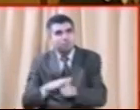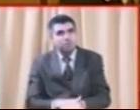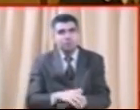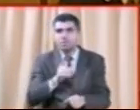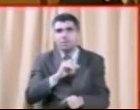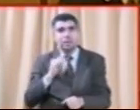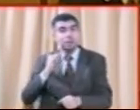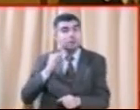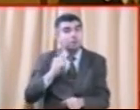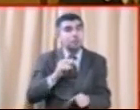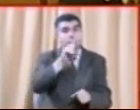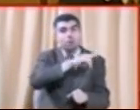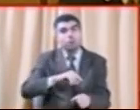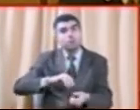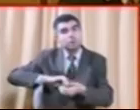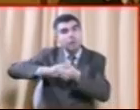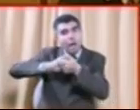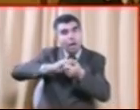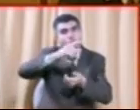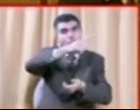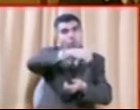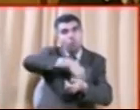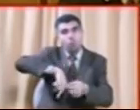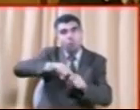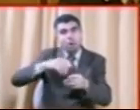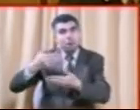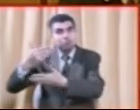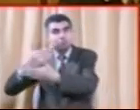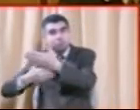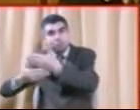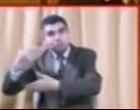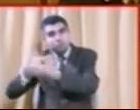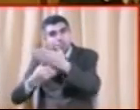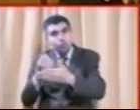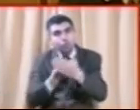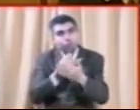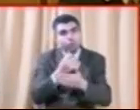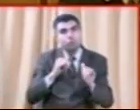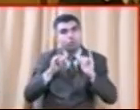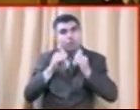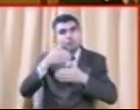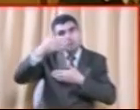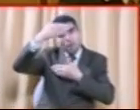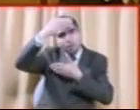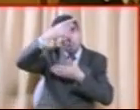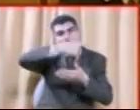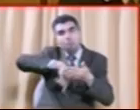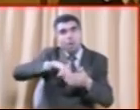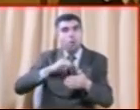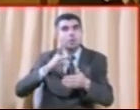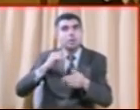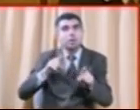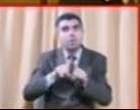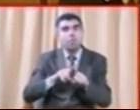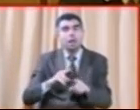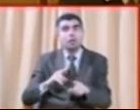دائما ومخلصين لبناء يعني علاقات ديال التكامل مع الشعب الجزائري الشقيق، ثم